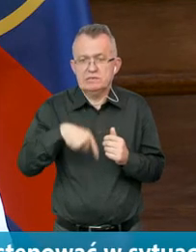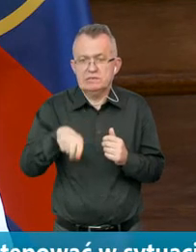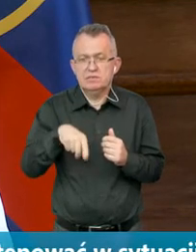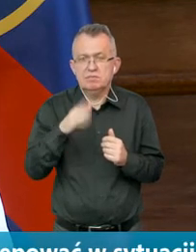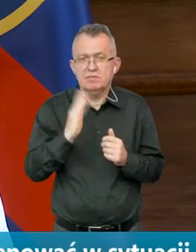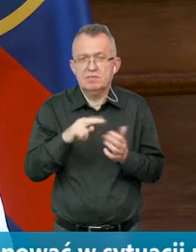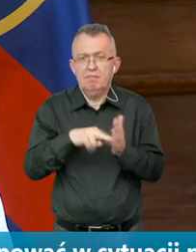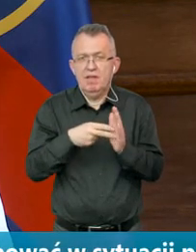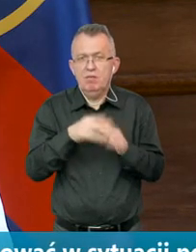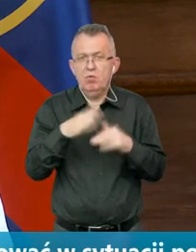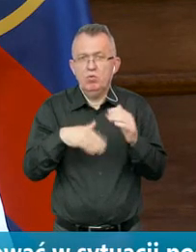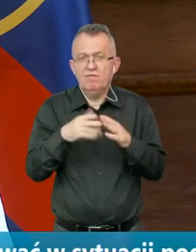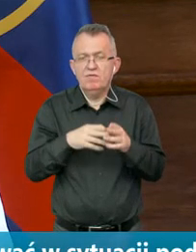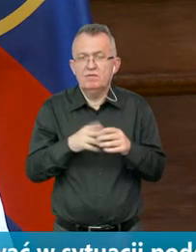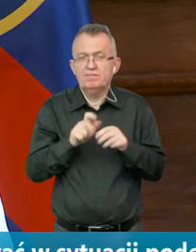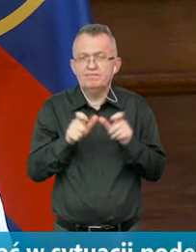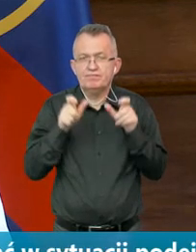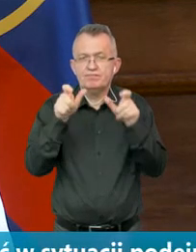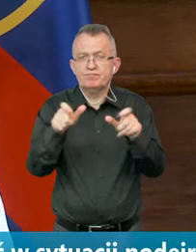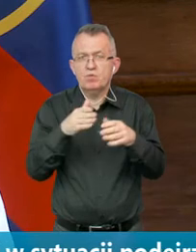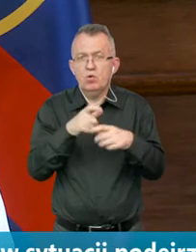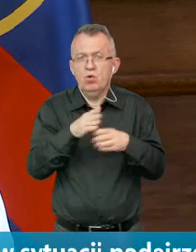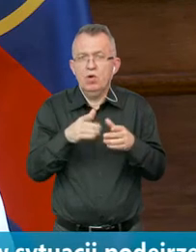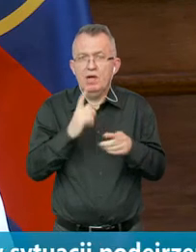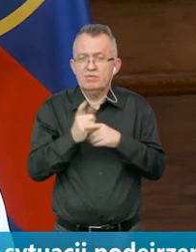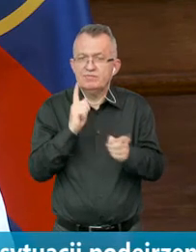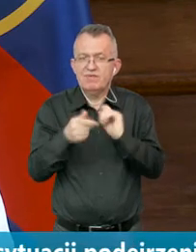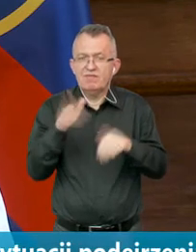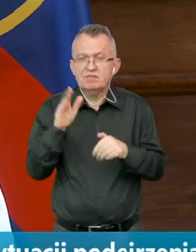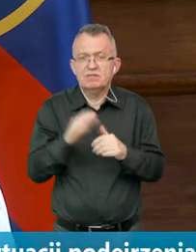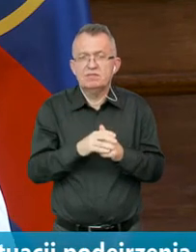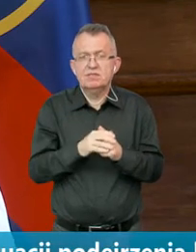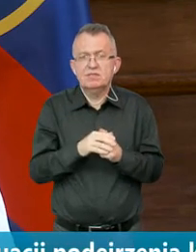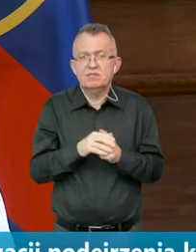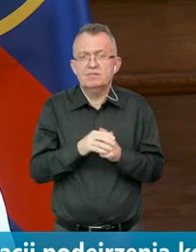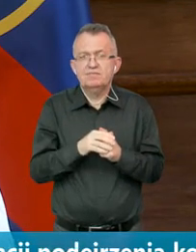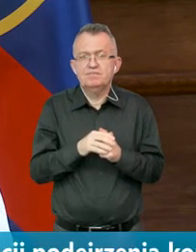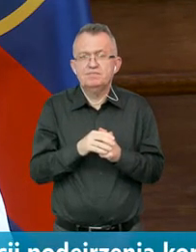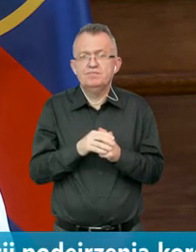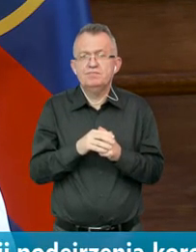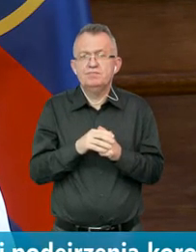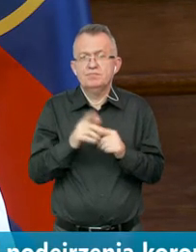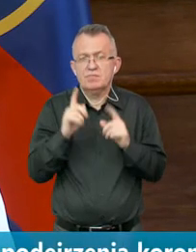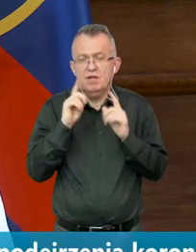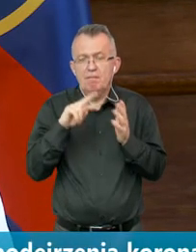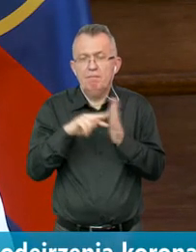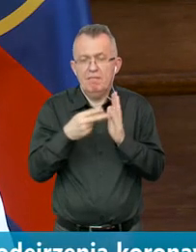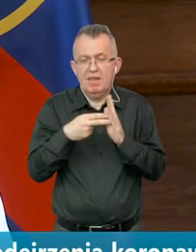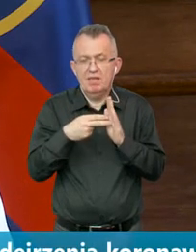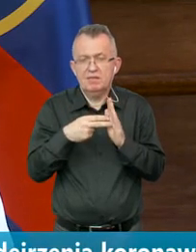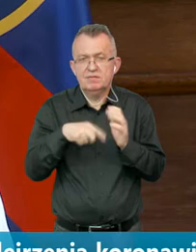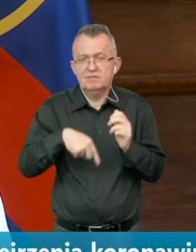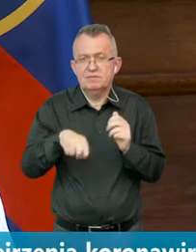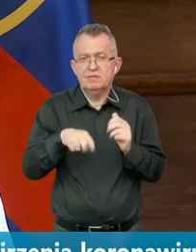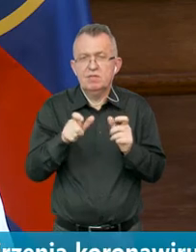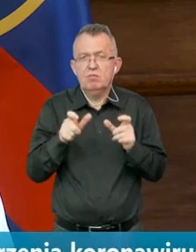są jakieś plany budowy kolejnej przeprawy drogowej przez Odrę w celu usprawnienia ruchu? Panie Tomaszu, oczywiście plany najbliższym to jest